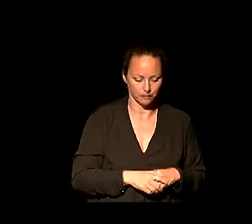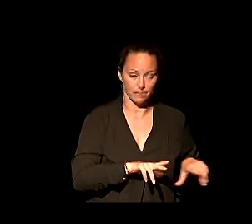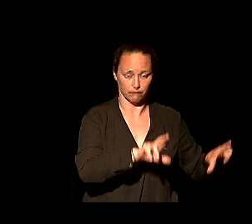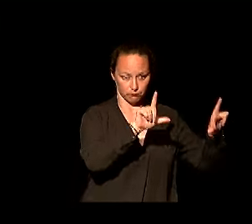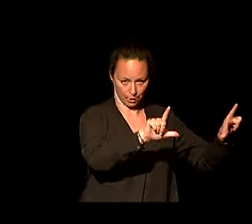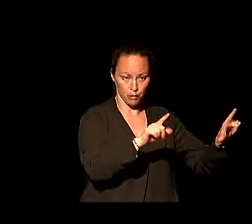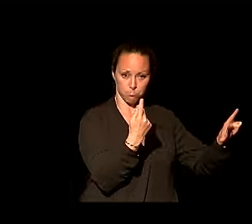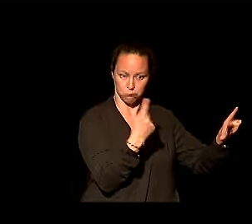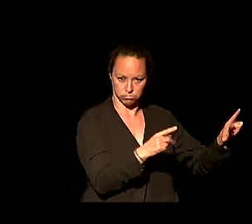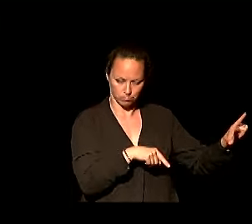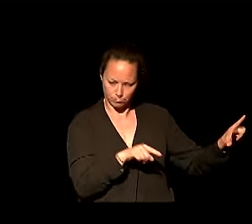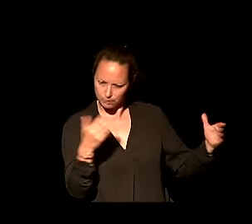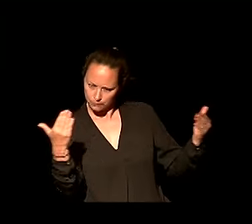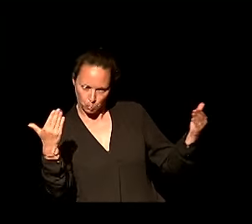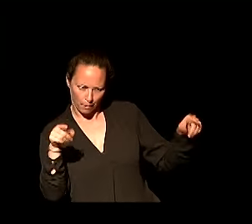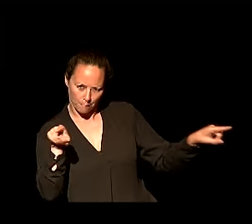Outre